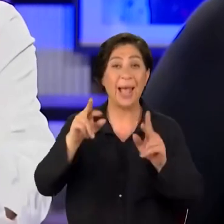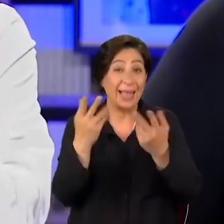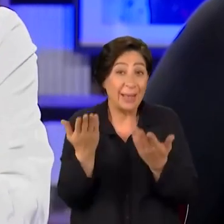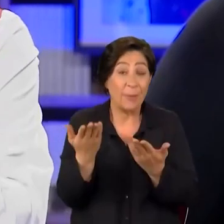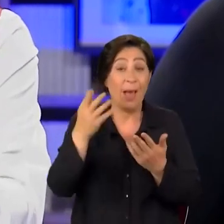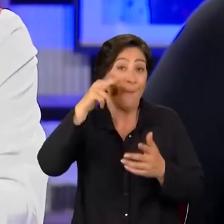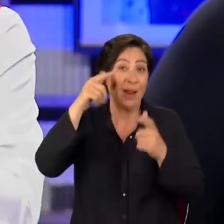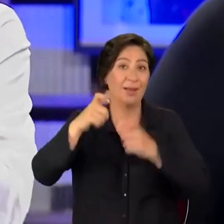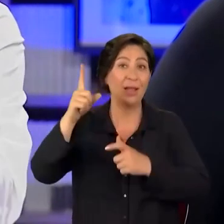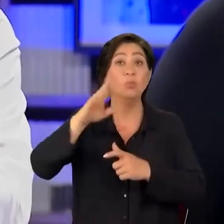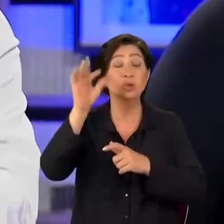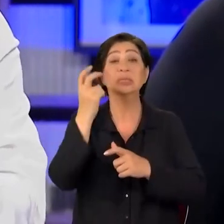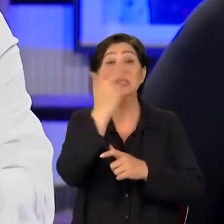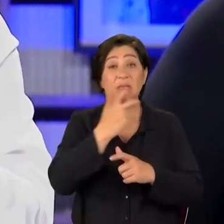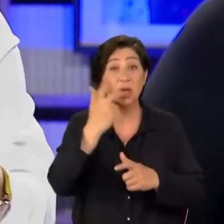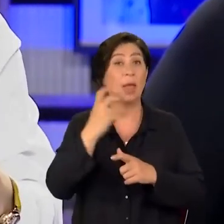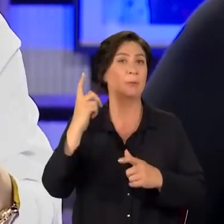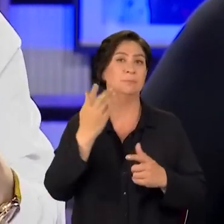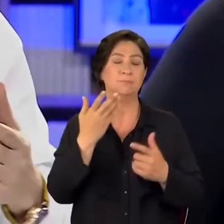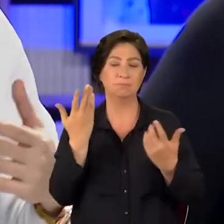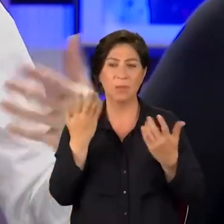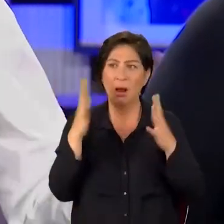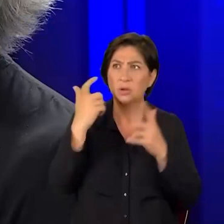olarak Amerika'da böyle bütün sanatçılar ve